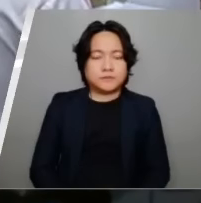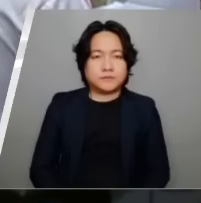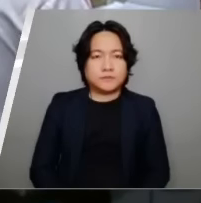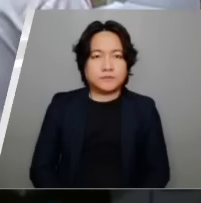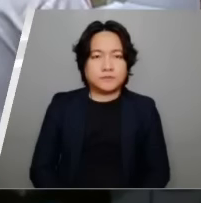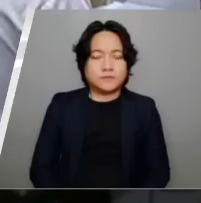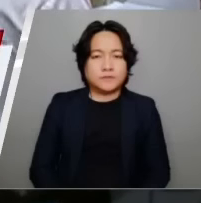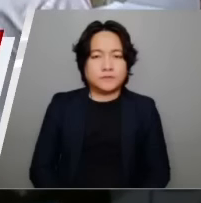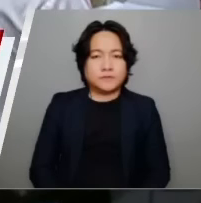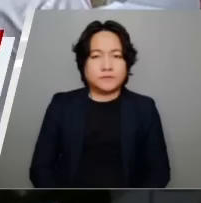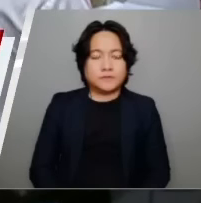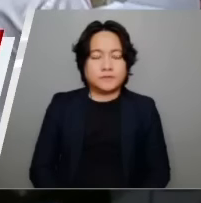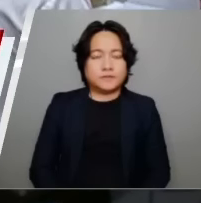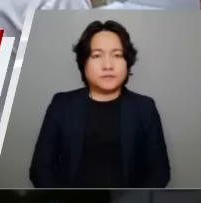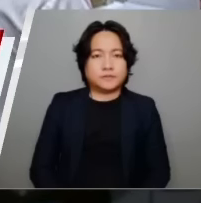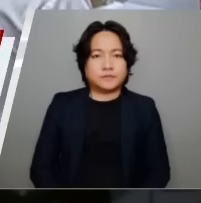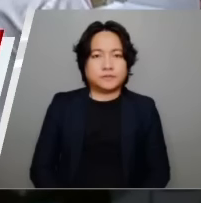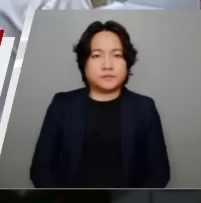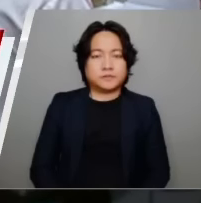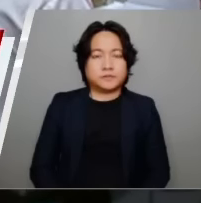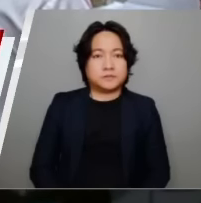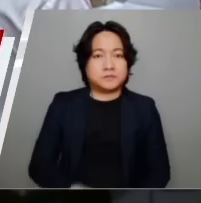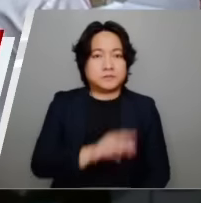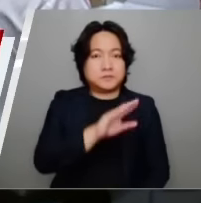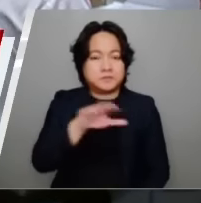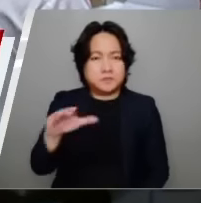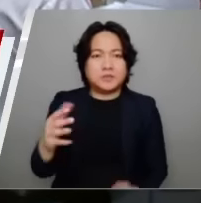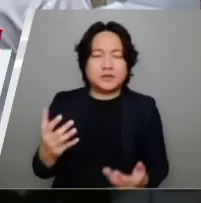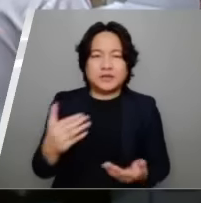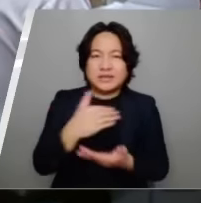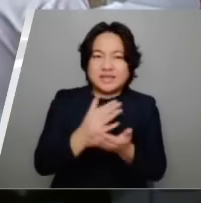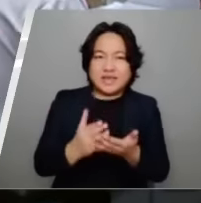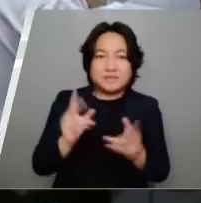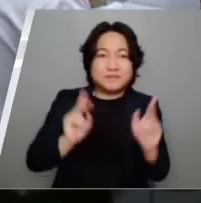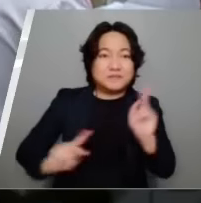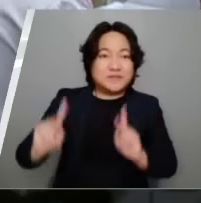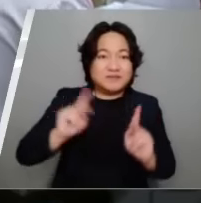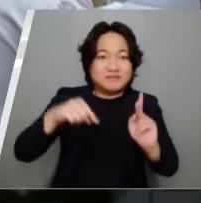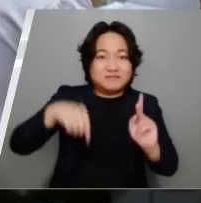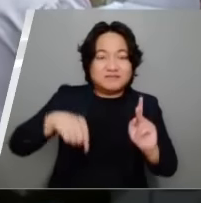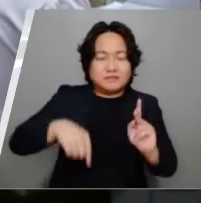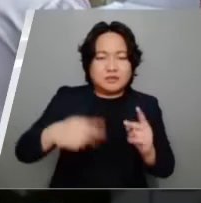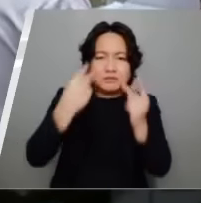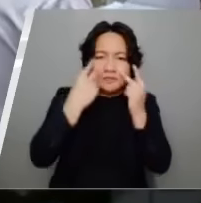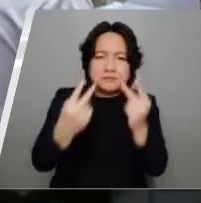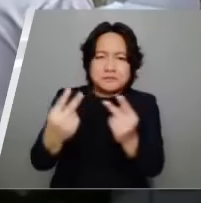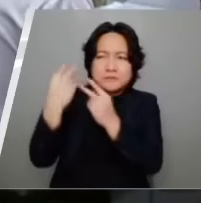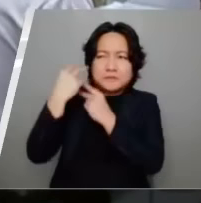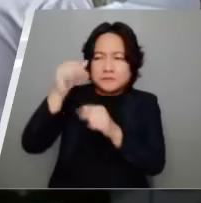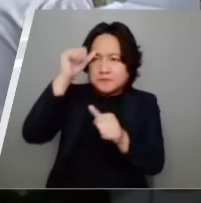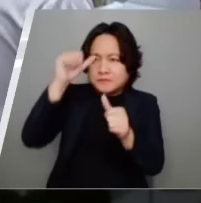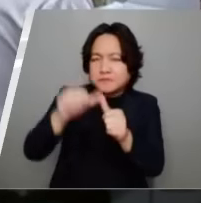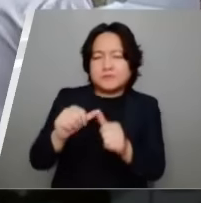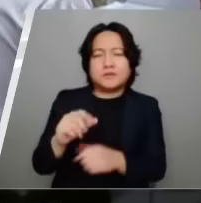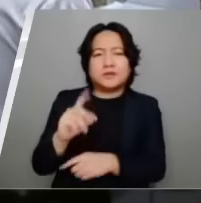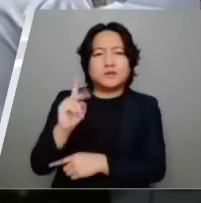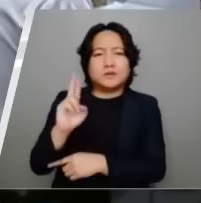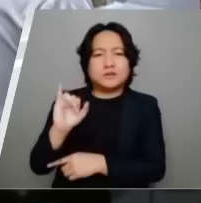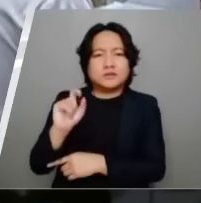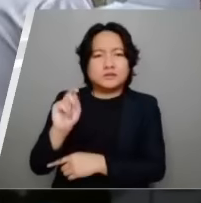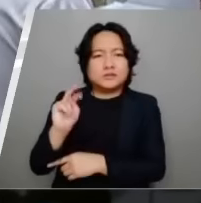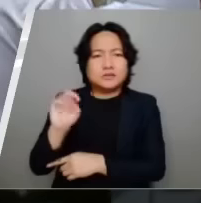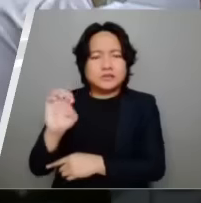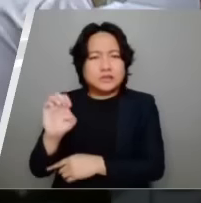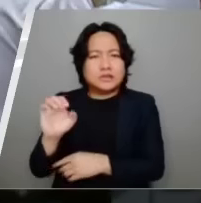Pia, sariwa pa sa alaala ng mga residente dito yung bagyong nagdaan, yung Christine at maging yung Ulysses noong 2020. Kaya